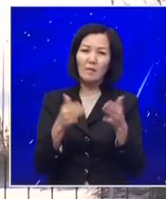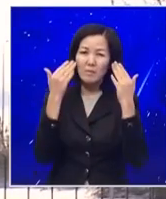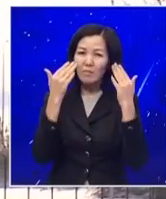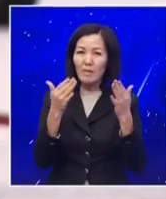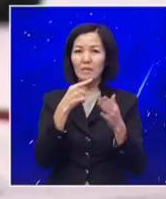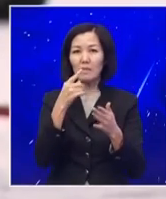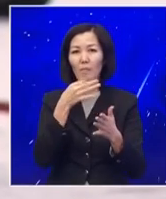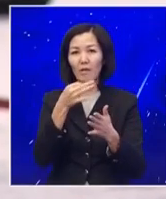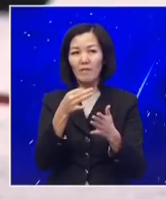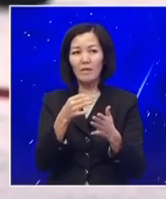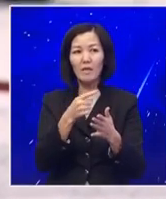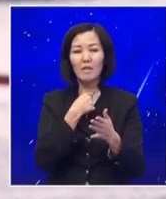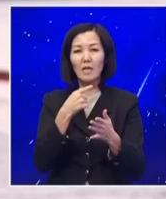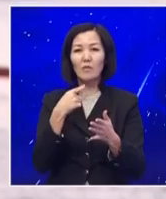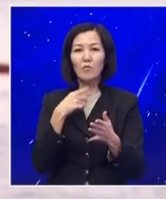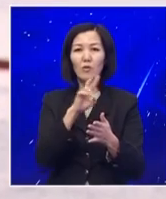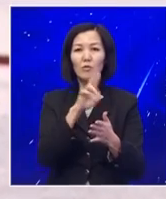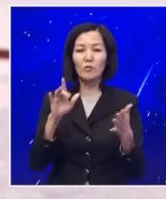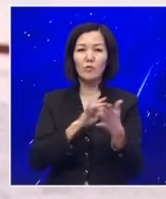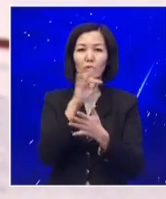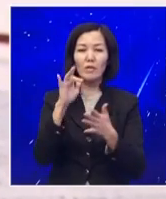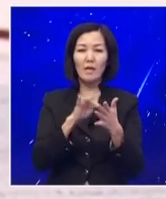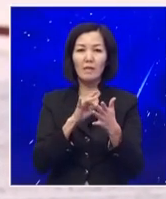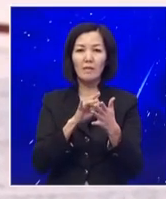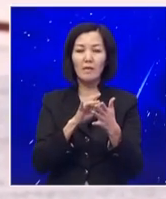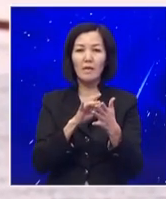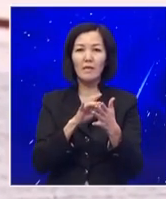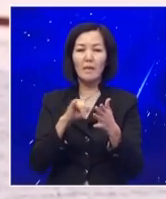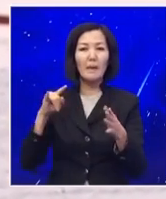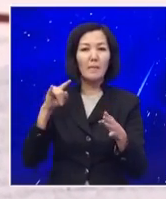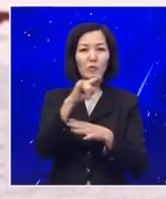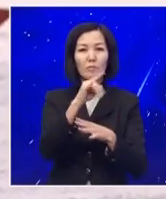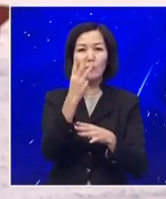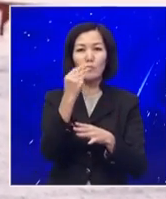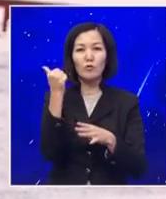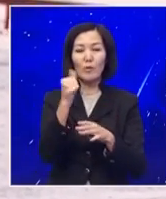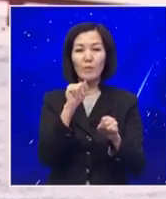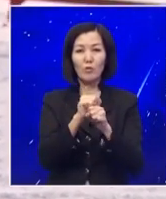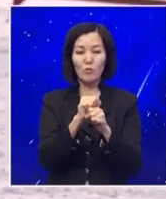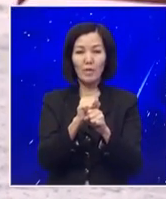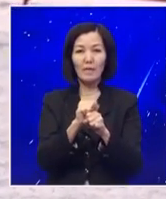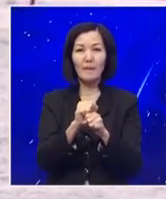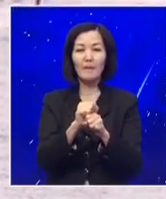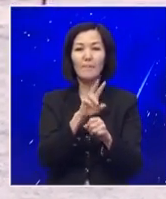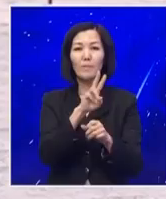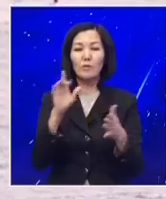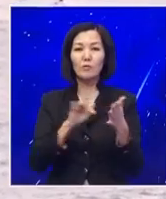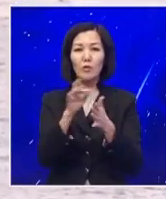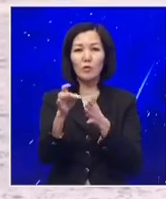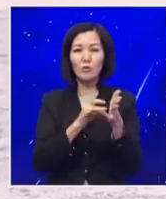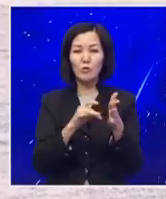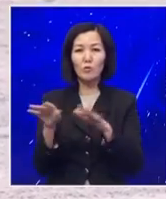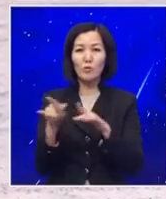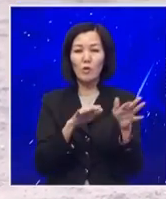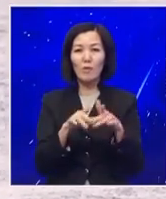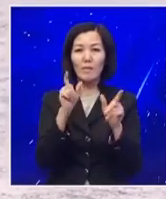белгісіз. Талдықорған әуежайынан Нұр-Сұлтан бағытына ұшақтың шпағанына 3 аптадан асты. Бұл Елордаға шұғыл шаруамен баруы